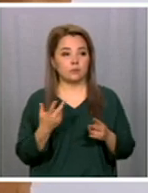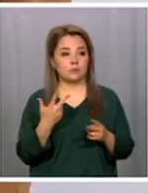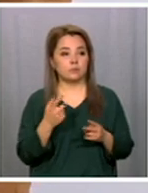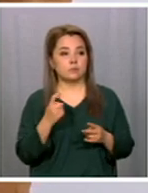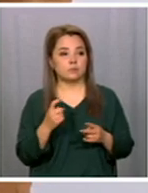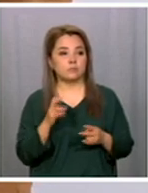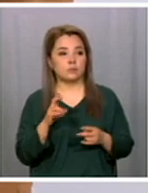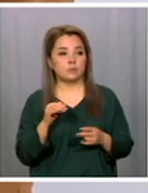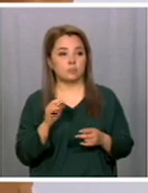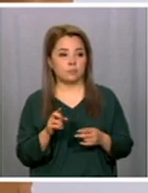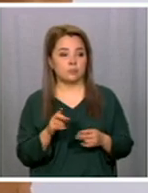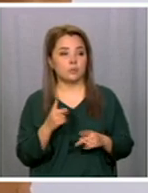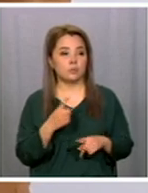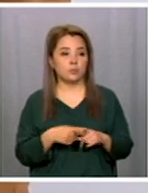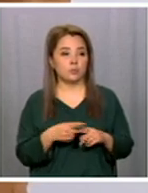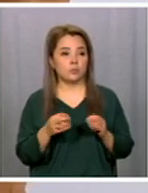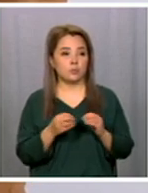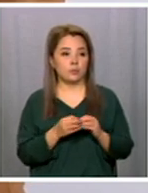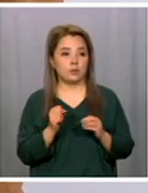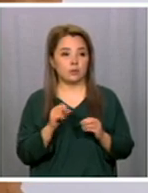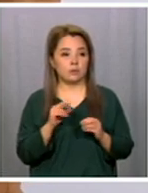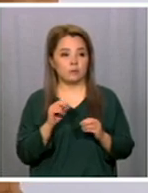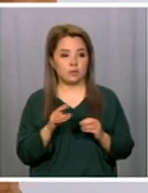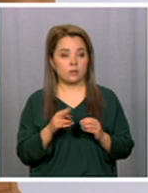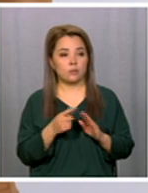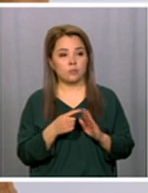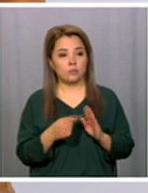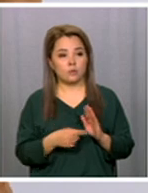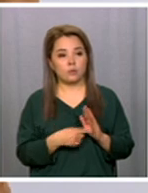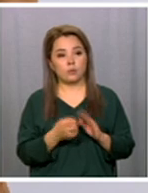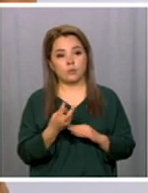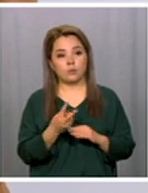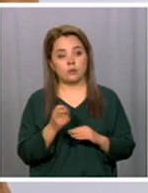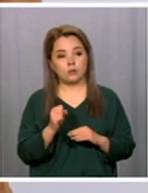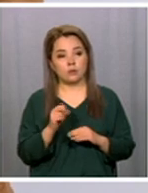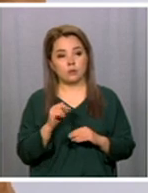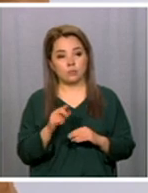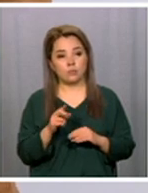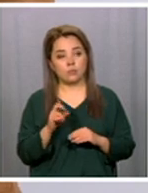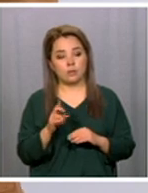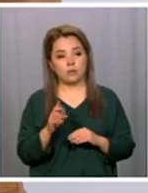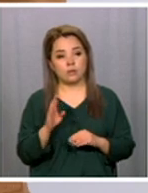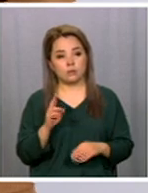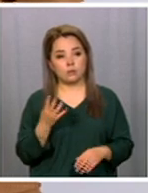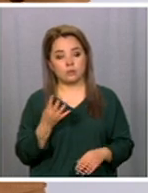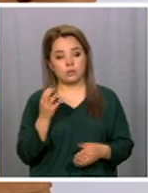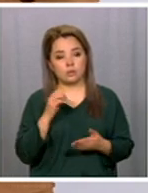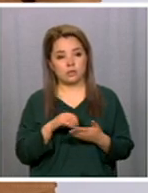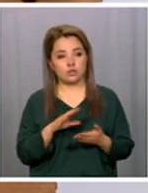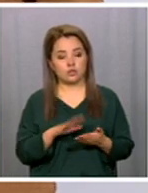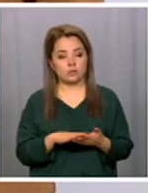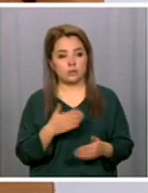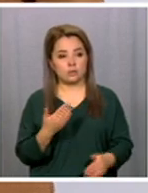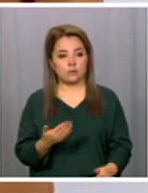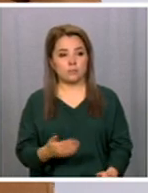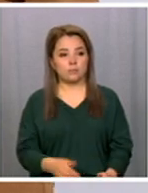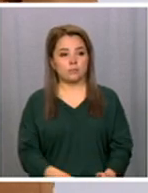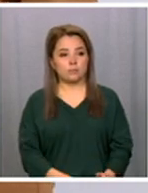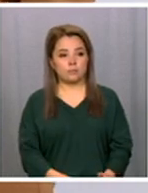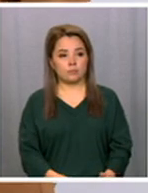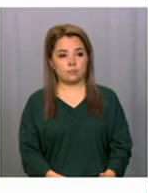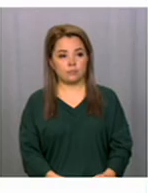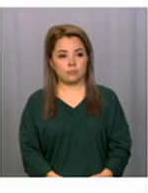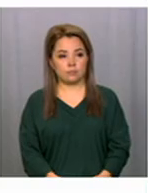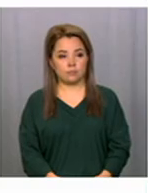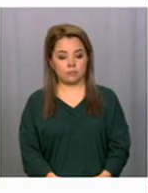бұның кубы қосу 10 а квадрат бөлінген 12 а куб бұның 4-ші дәрежесі болады.